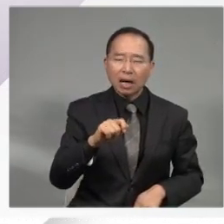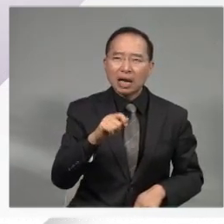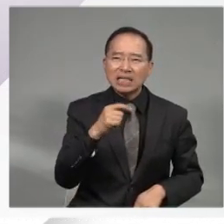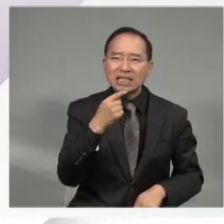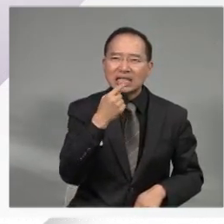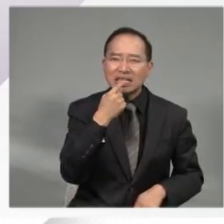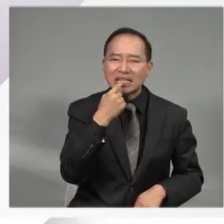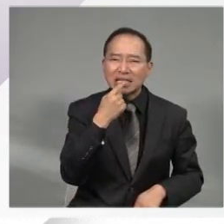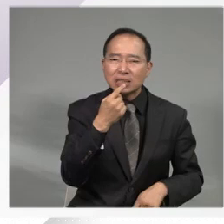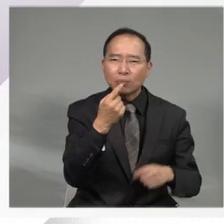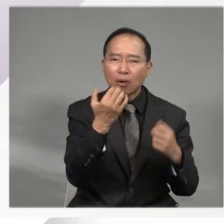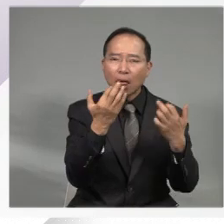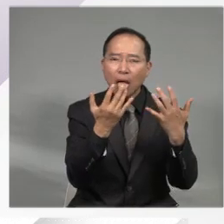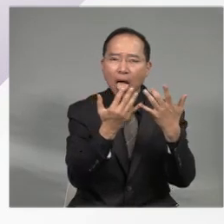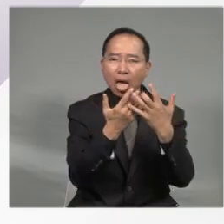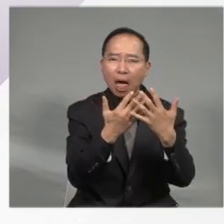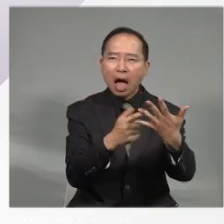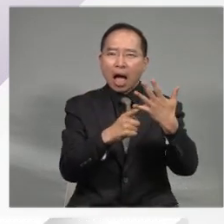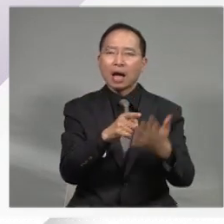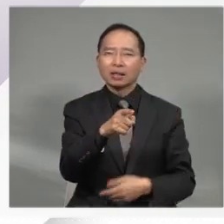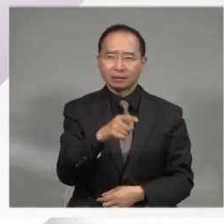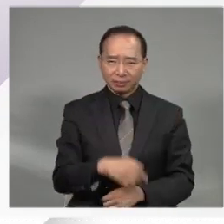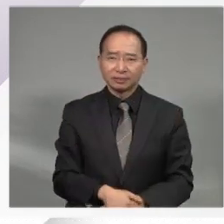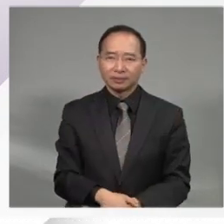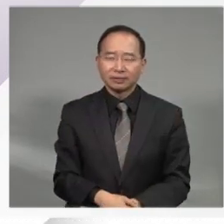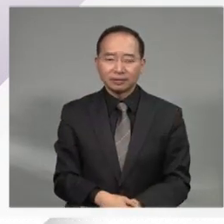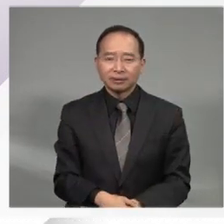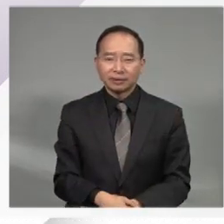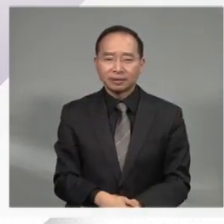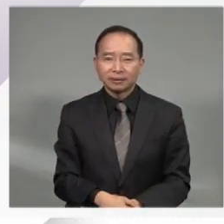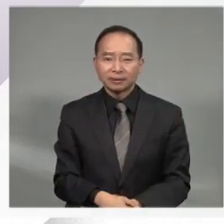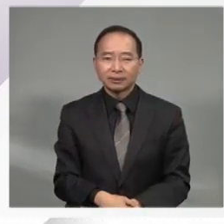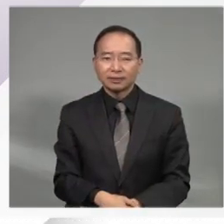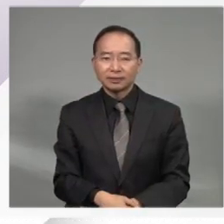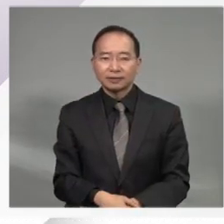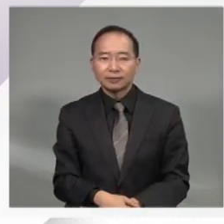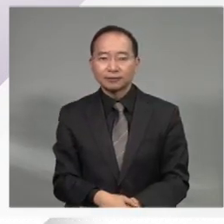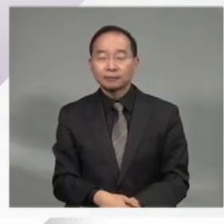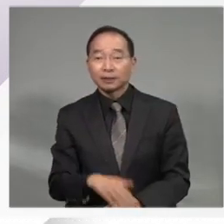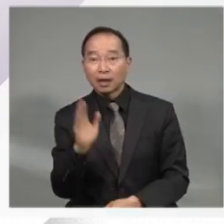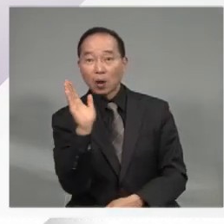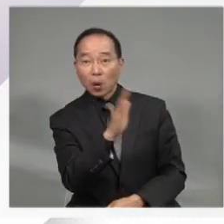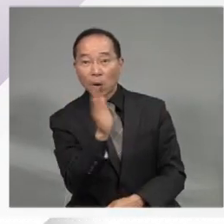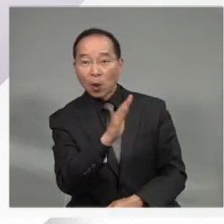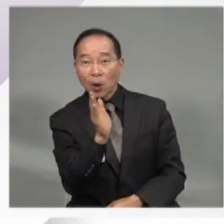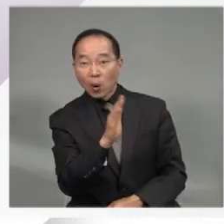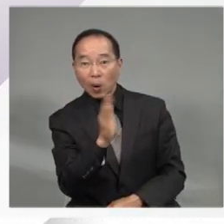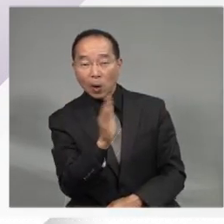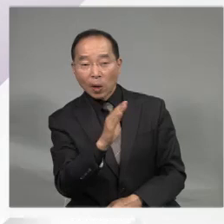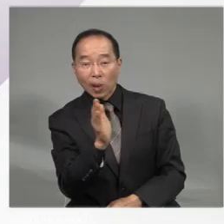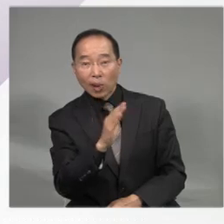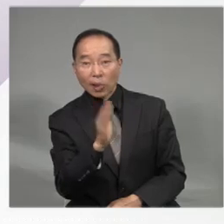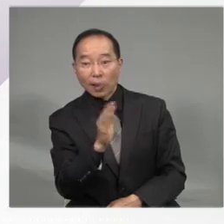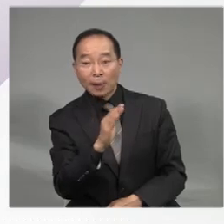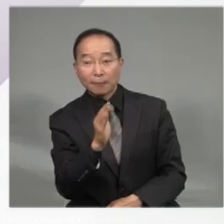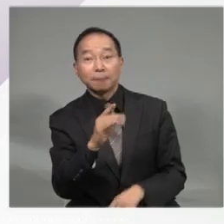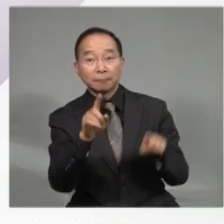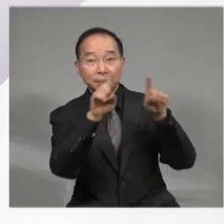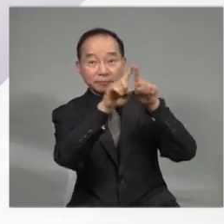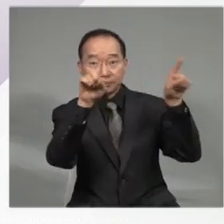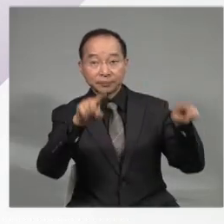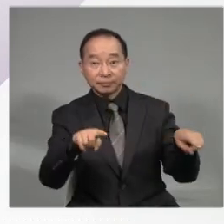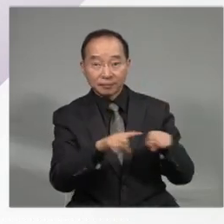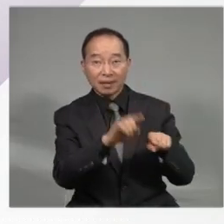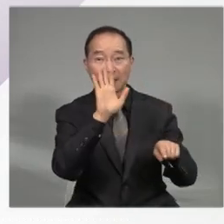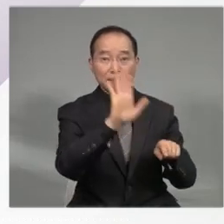보이실 겁니다. 예. 예. 어, 한눈에 확인이 가능하겠어요. 네. 훼손이 된다면 또 바로